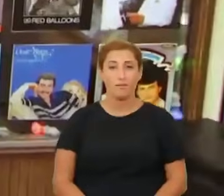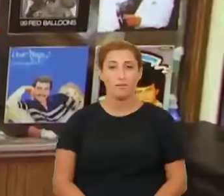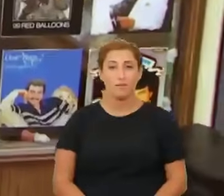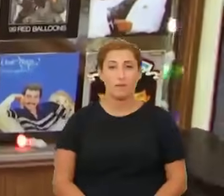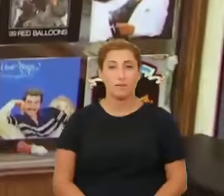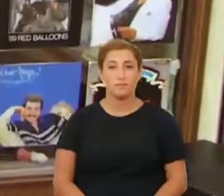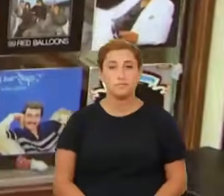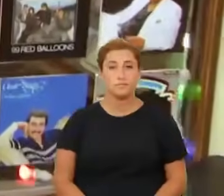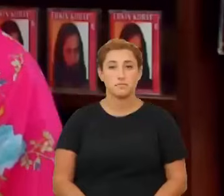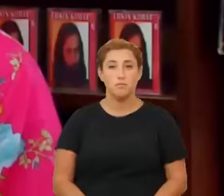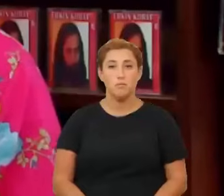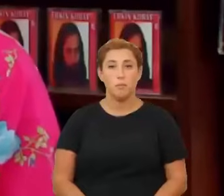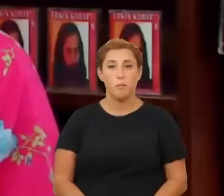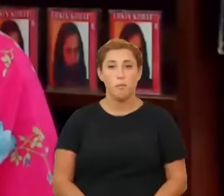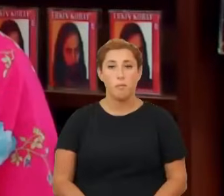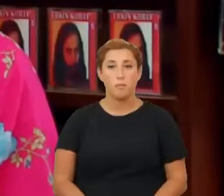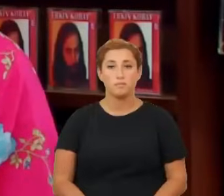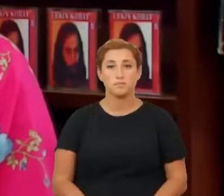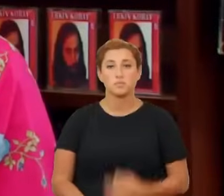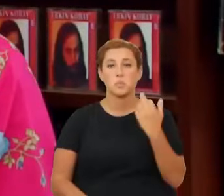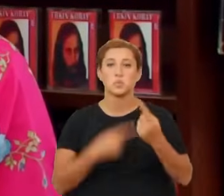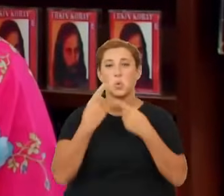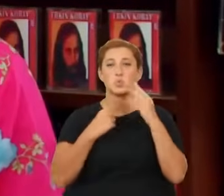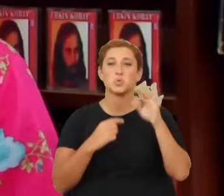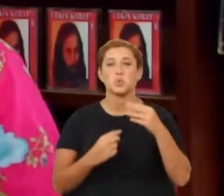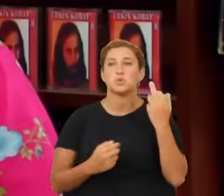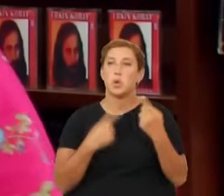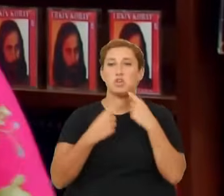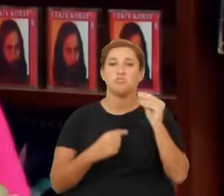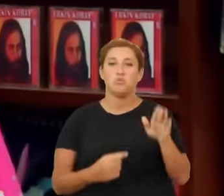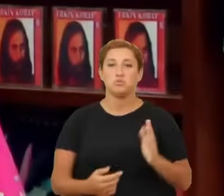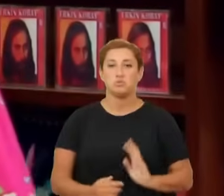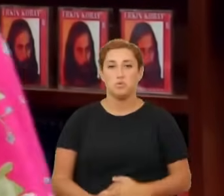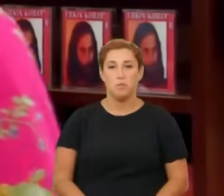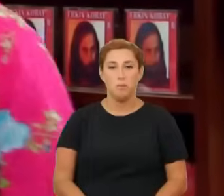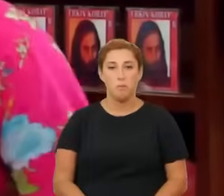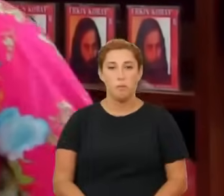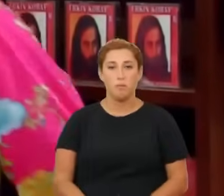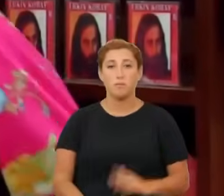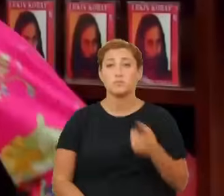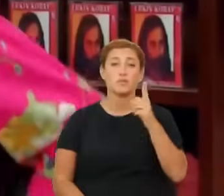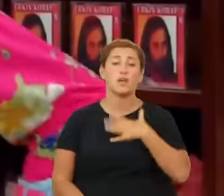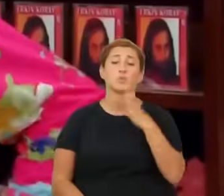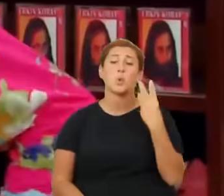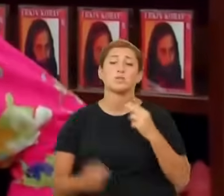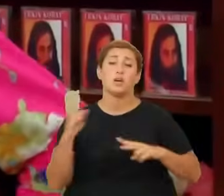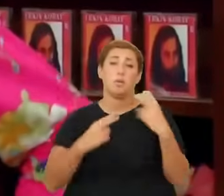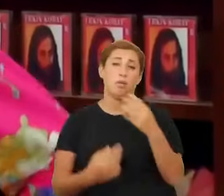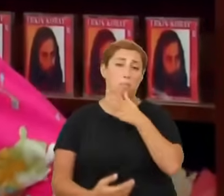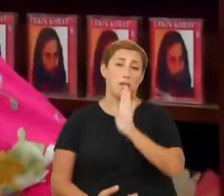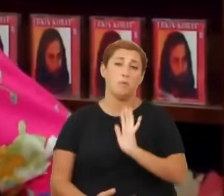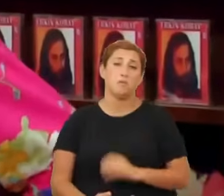Rıza Selahattin'i alıp gitti. Revirci uçak mı? Revirci uçak. Sanki kendi çok anlıyor giyinmekten